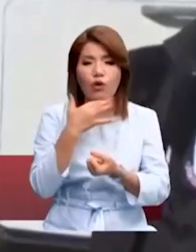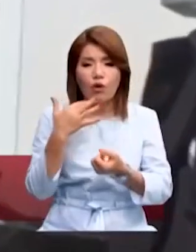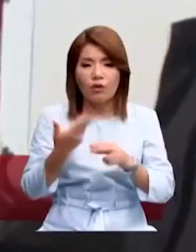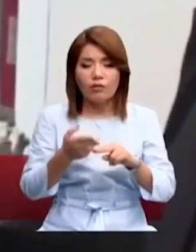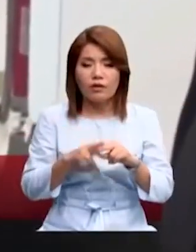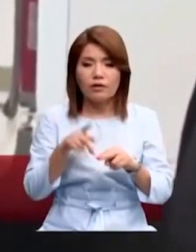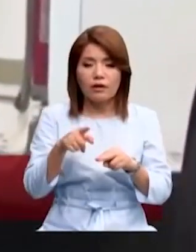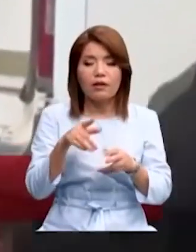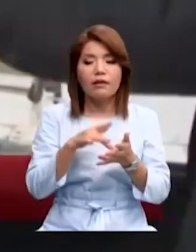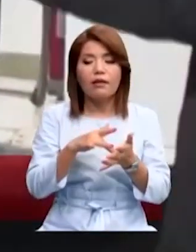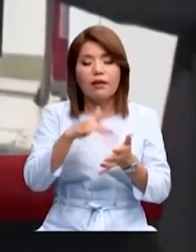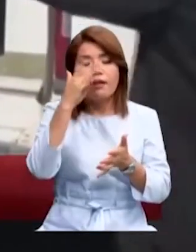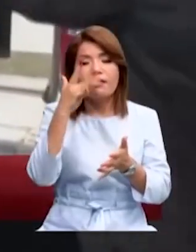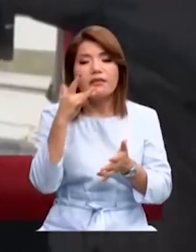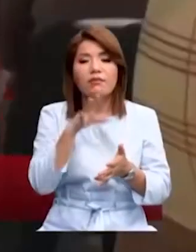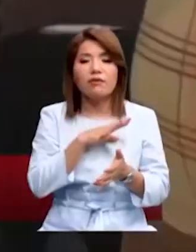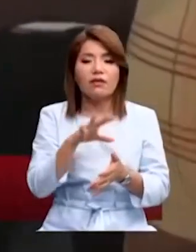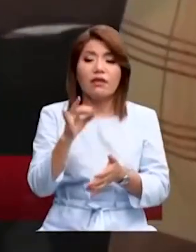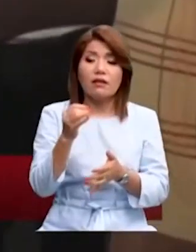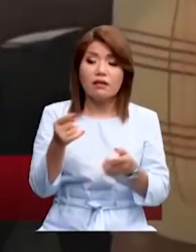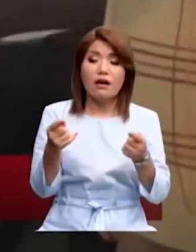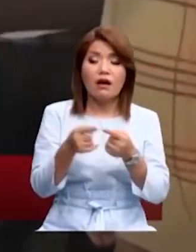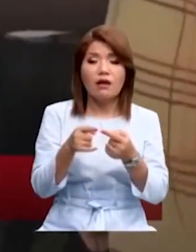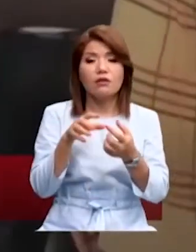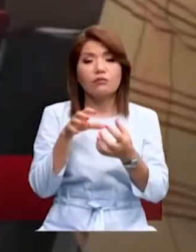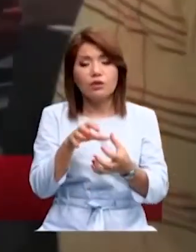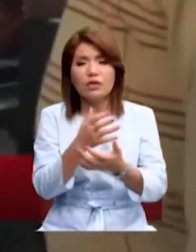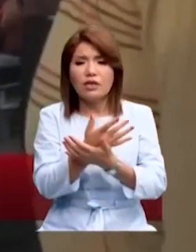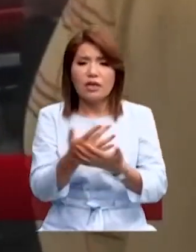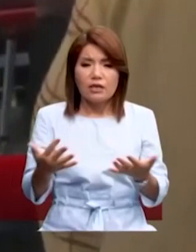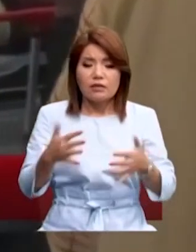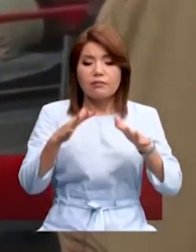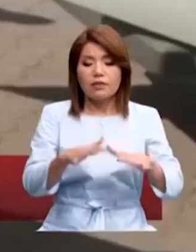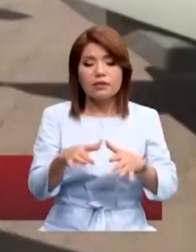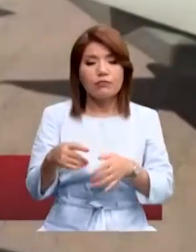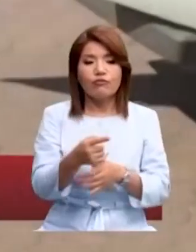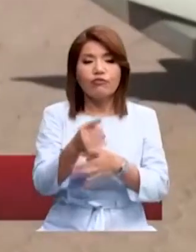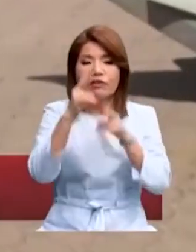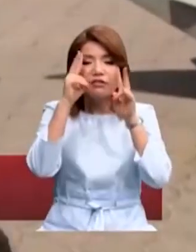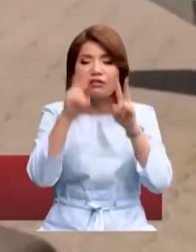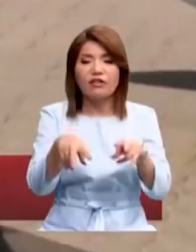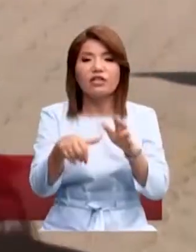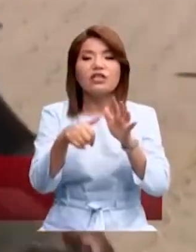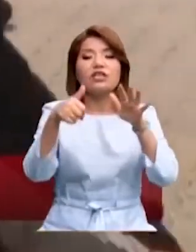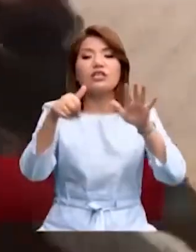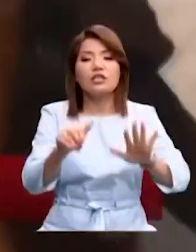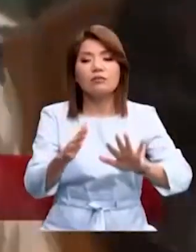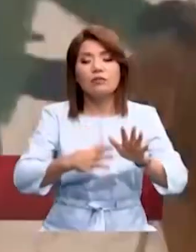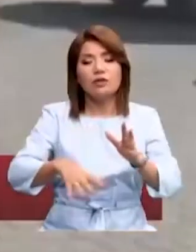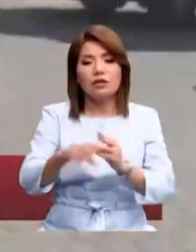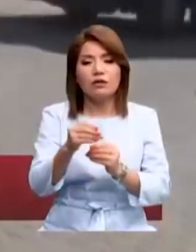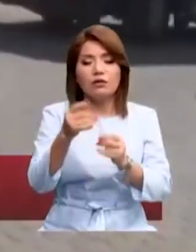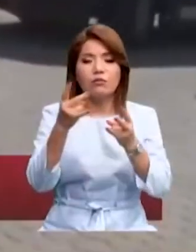курортный сезон. Многие иностранцы пользуются арендованными автомобилями, ориентируются по местности не так хорошо. Только за 6 месяцев в этой стране